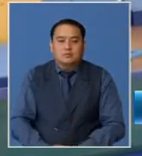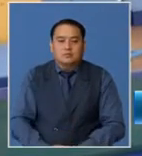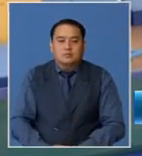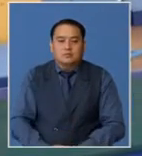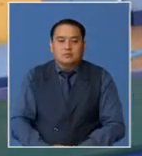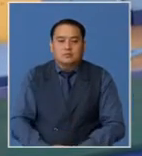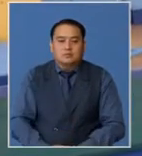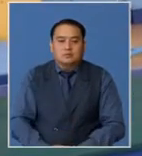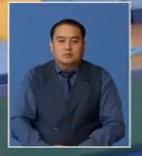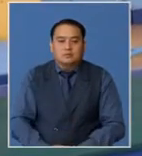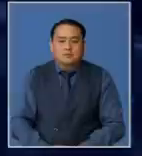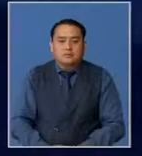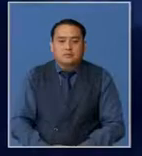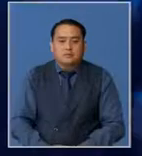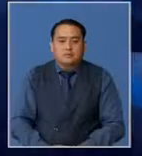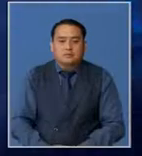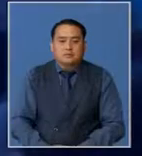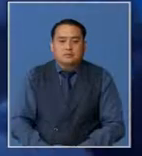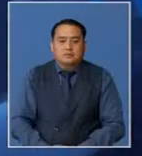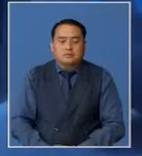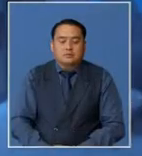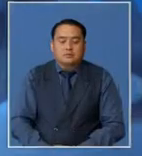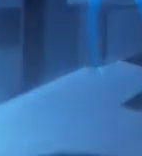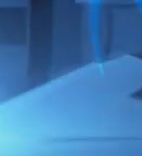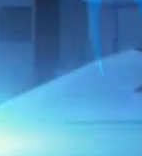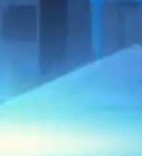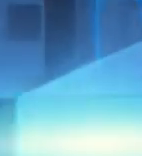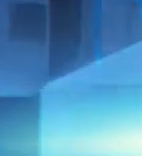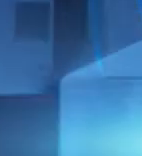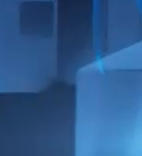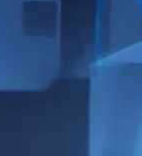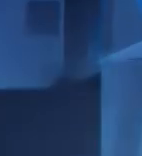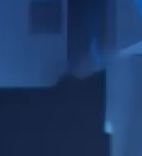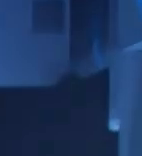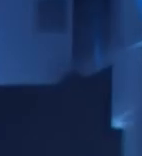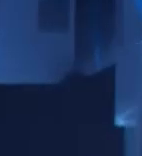районе нашего региона. Лилия Штуглина, Асет Дюсенбек, телеканал ЖТСУ.